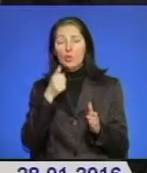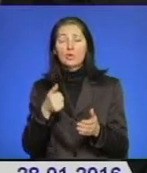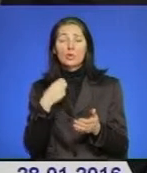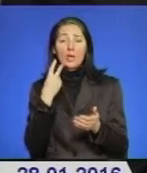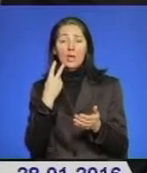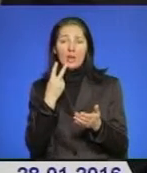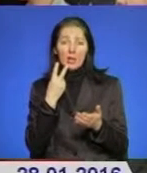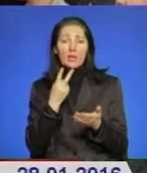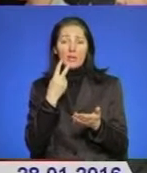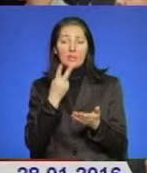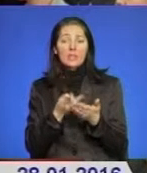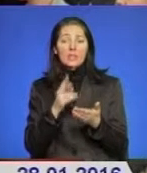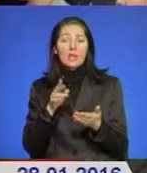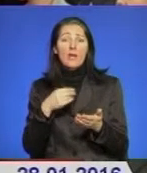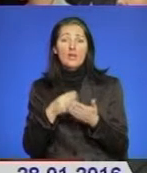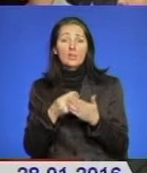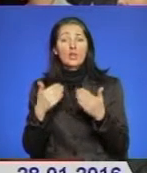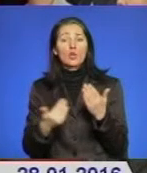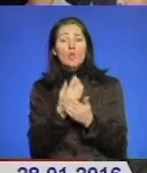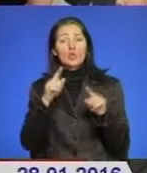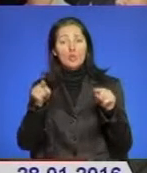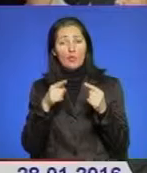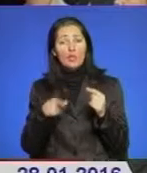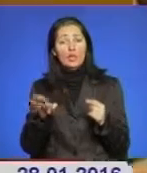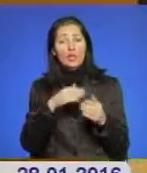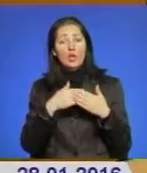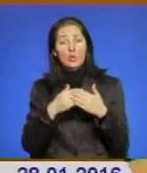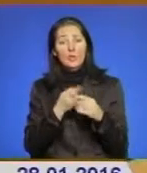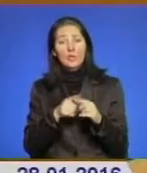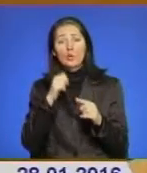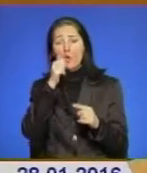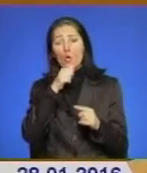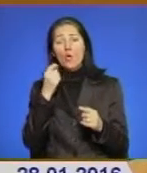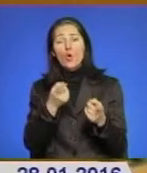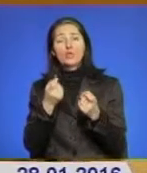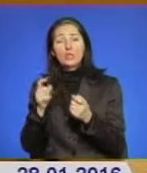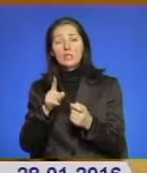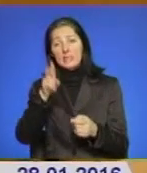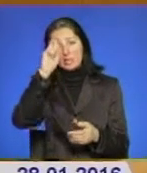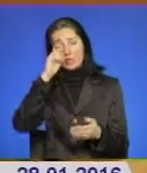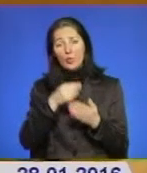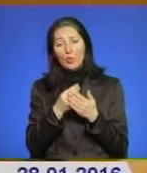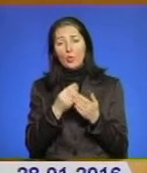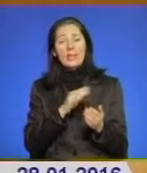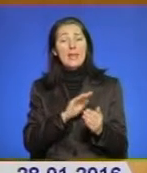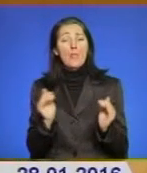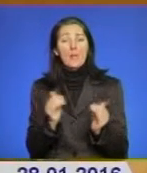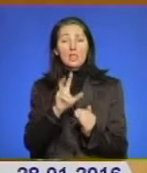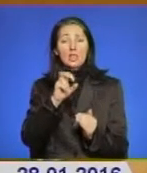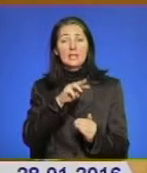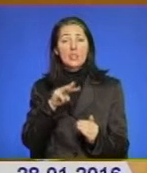новостворених територіальних громад. Цьогоріч у новому році залучити із державного бюджету не менше 300 мільйонів гривень.